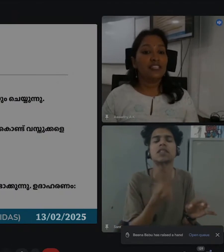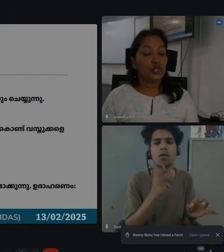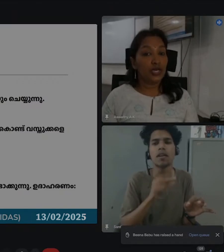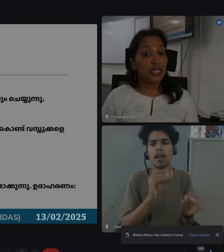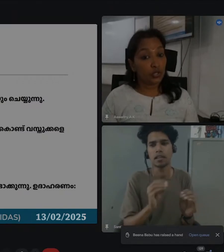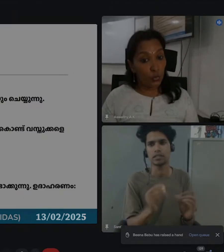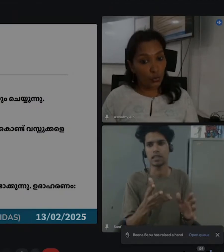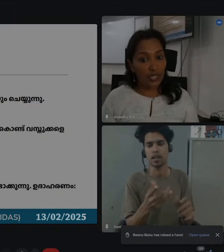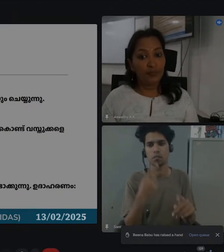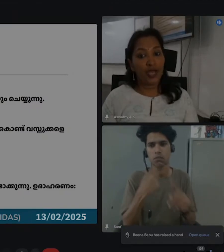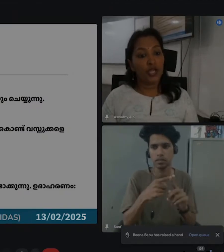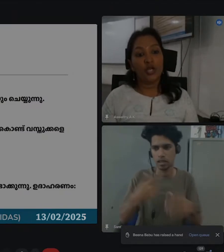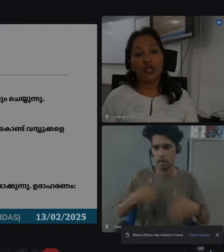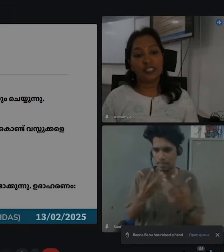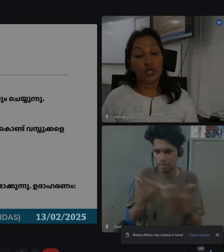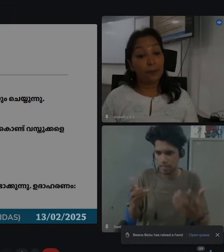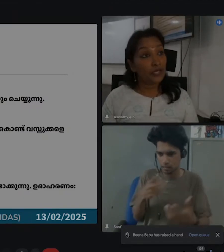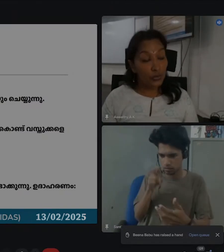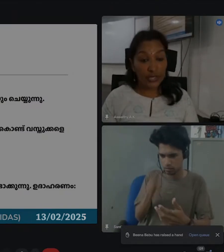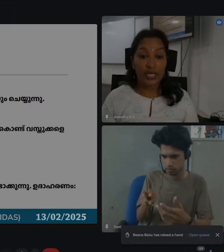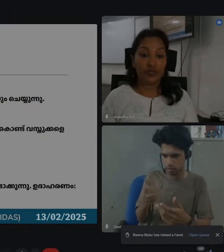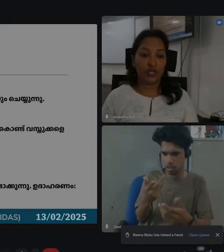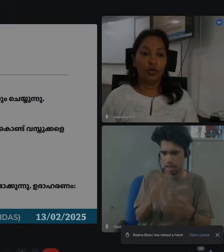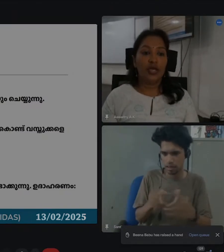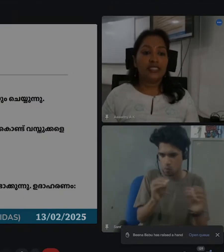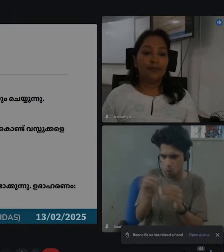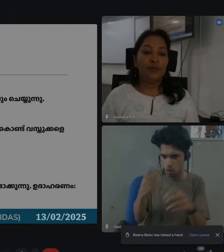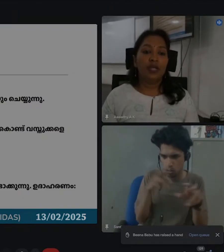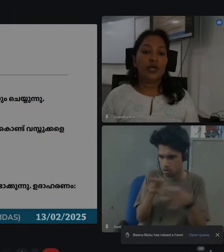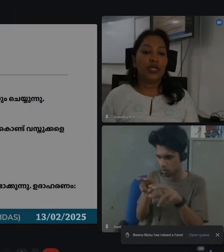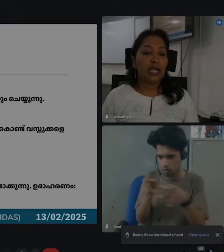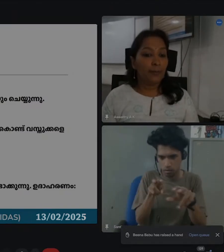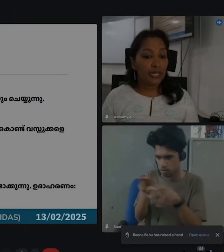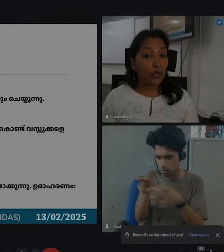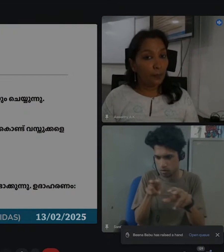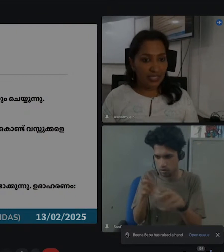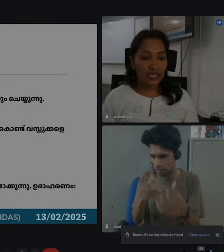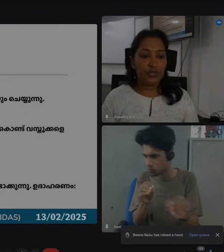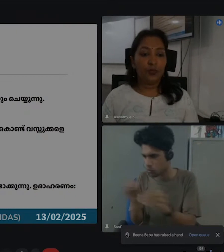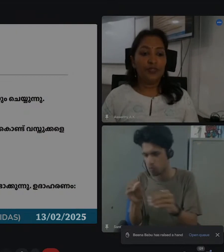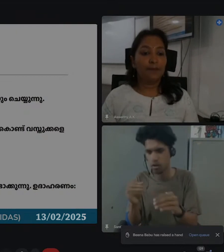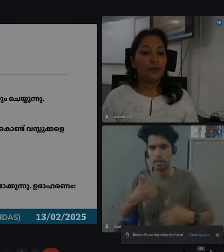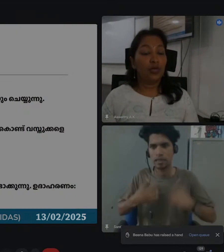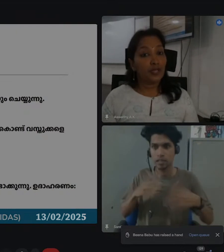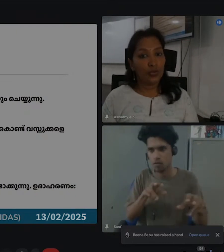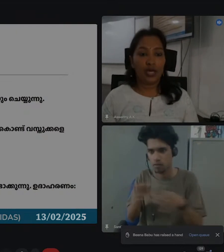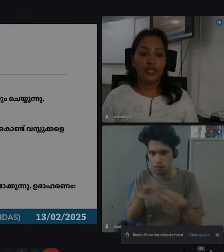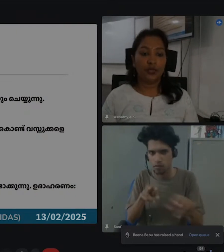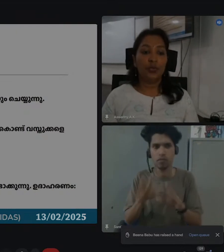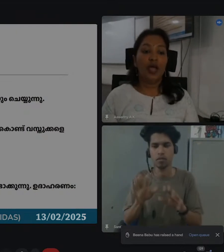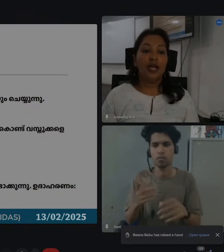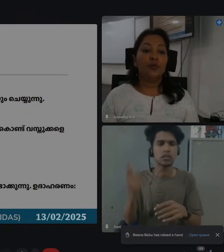താല്പര്യമുള്ള വസ്തുക്കളിലേക്ക് നോക്കുകയും കണ്ണുകൾ കൊണ്ട് വസ്തുക്കളെ പിന്തുടരുകയും ചെയ്യുന്നു. ശബ്ദമുണ്ടാക്കുന്ന കളിപ്പാട്ടങ്ങളോട് പ്രതികരിക്കുന്നു. ശബ്ദം